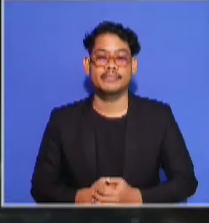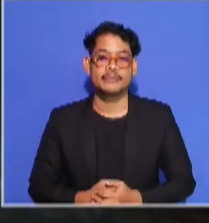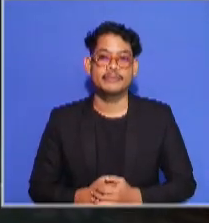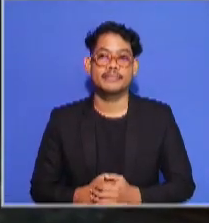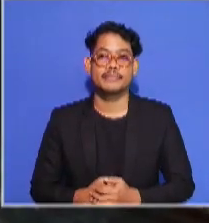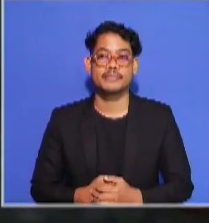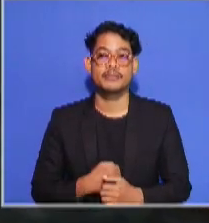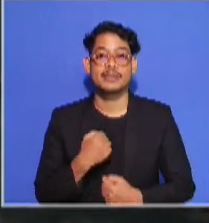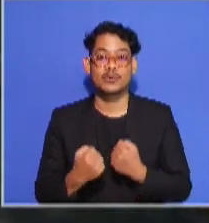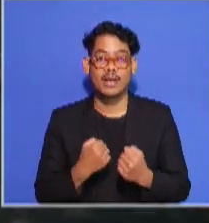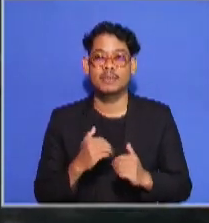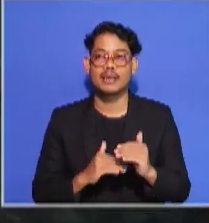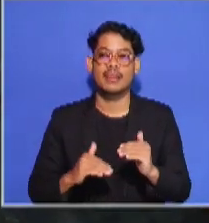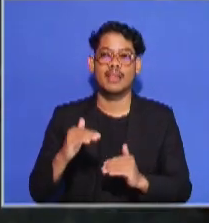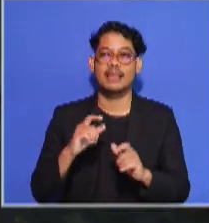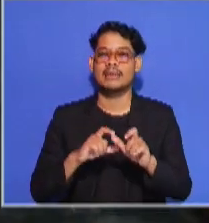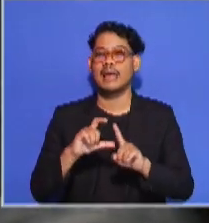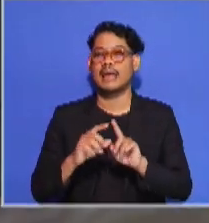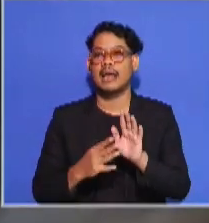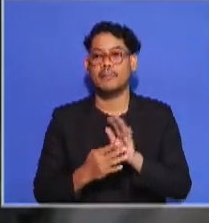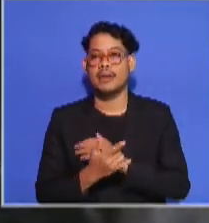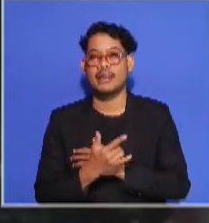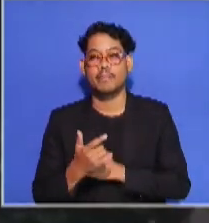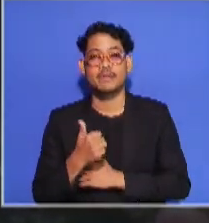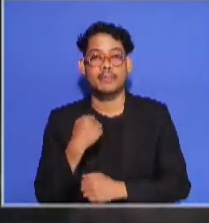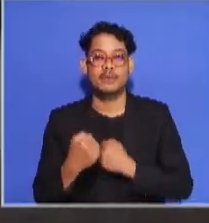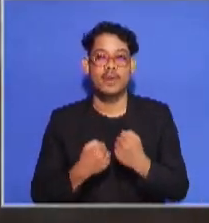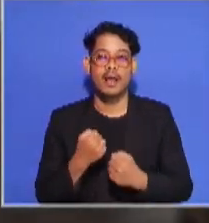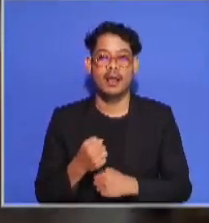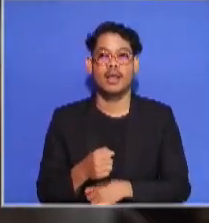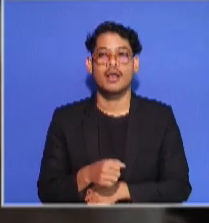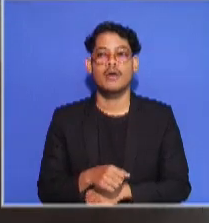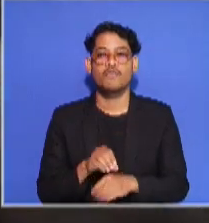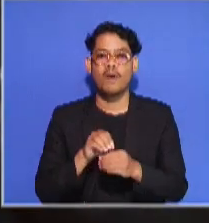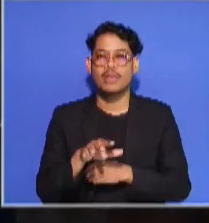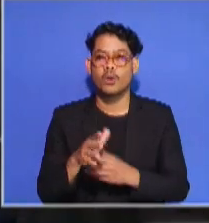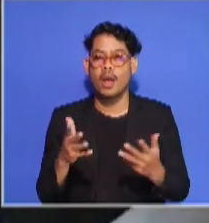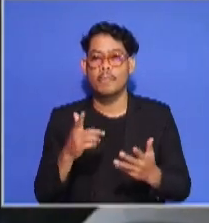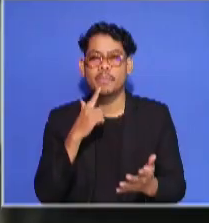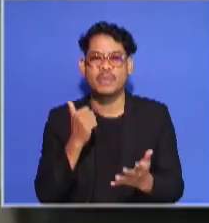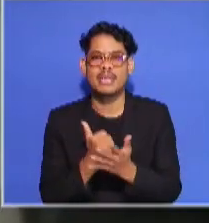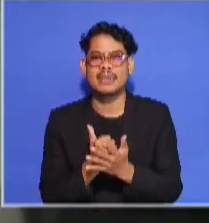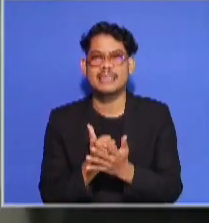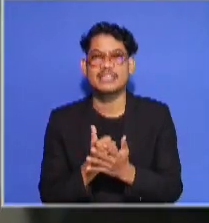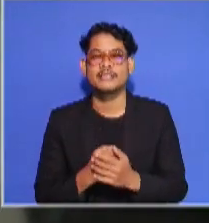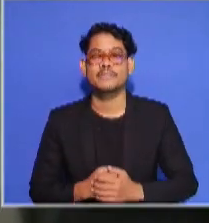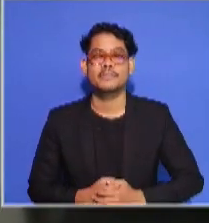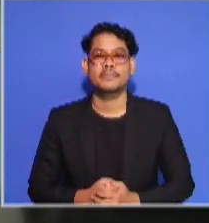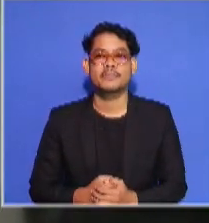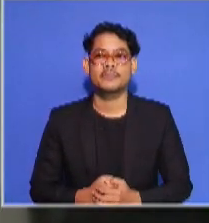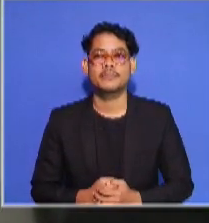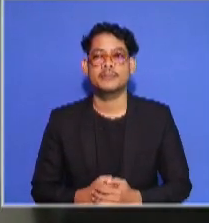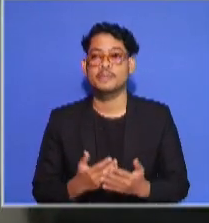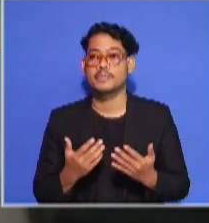Upaya peningkatan SDM pariwisata harus terus dilakukan karena menjadi faktor penting di sektor tersebut. Bagaimana pariwisata